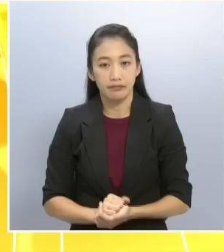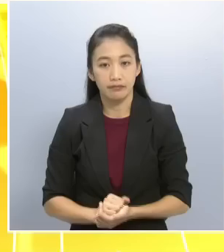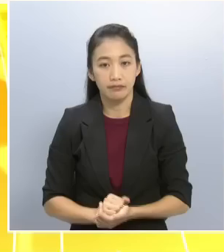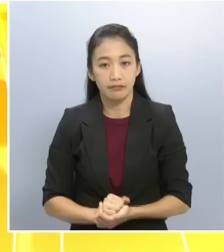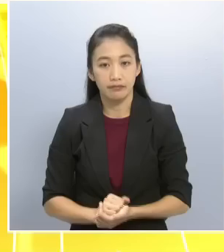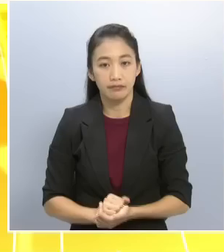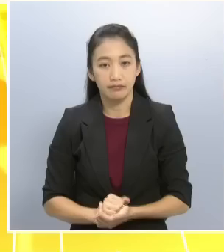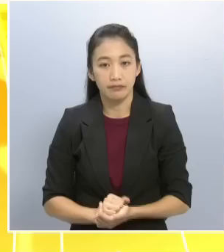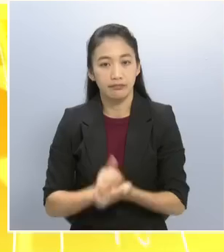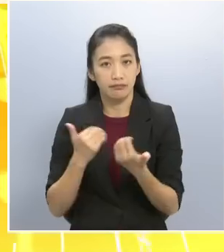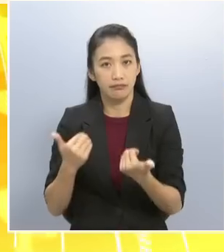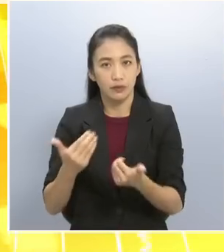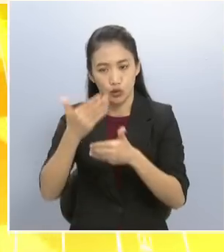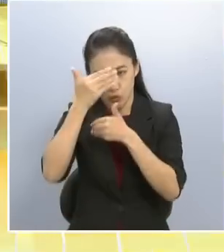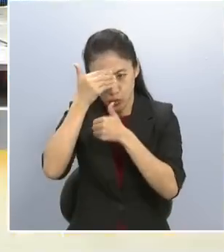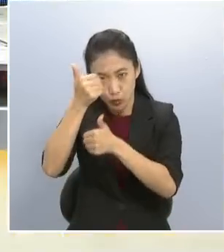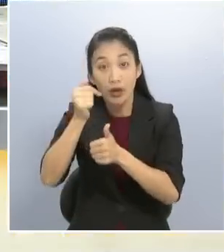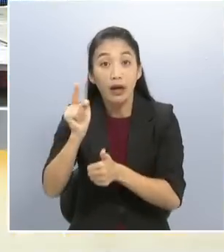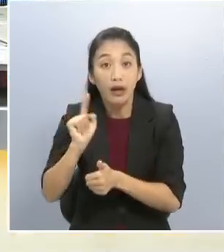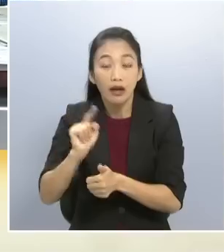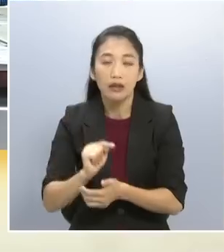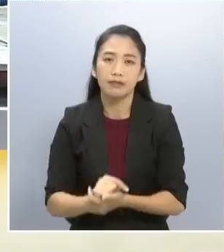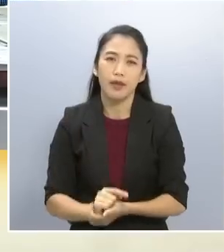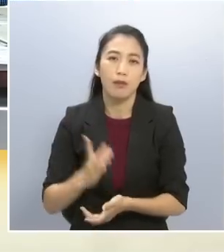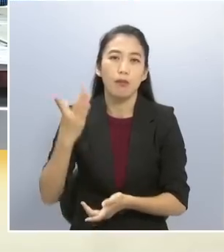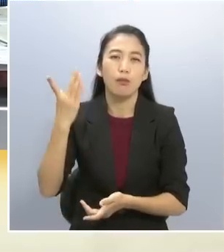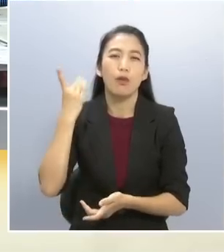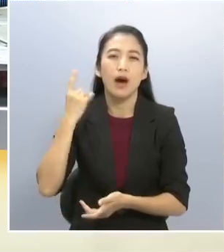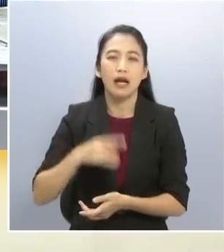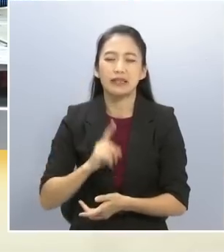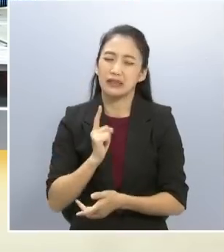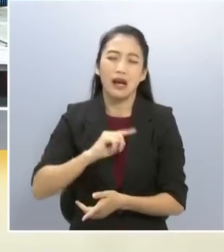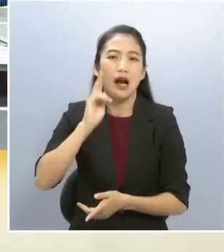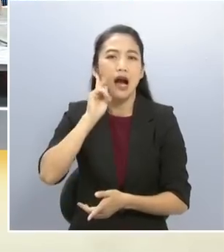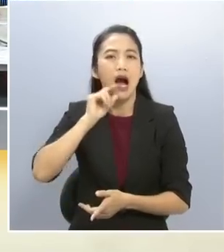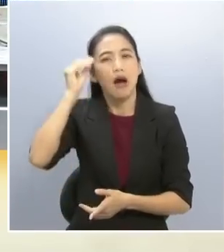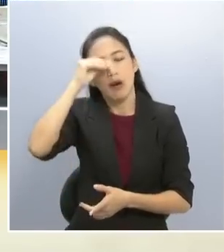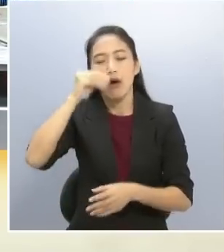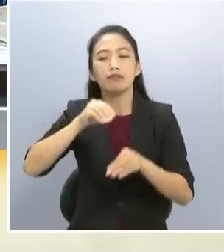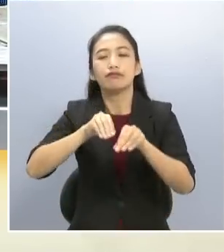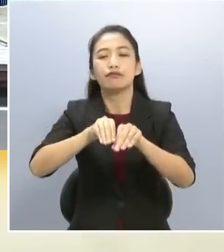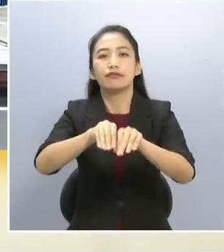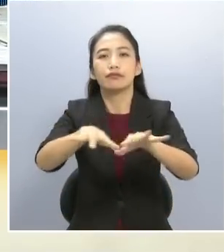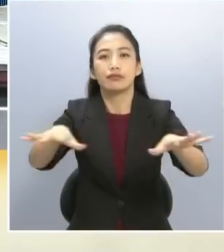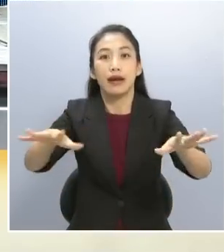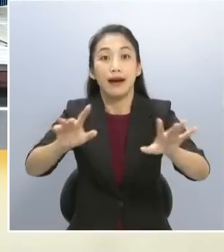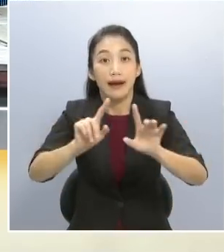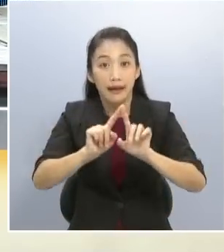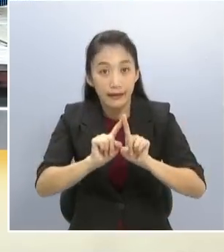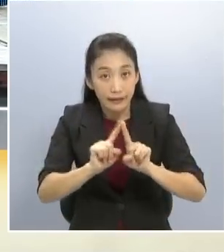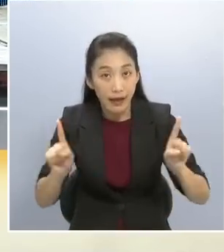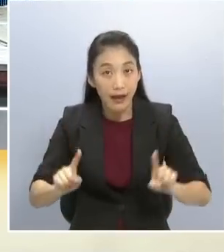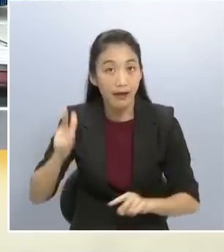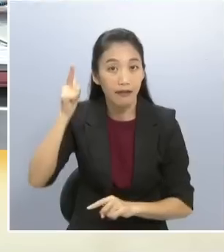แต่ที่มันน่าสนใจเมื่อวานจริงๆมันก็เป็นข่าวล่ามข่าวเรือแต่ทำให้คุณทักษิณซึ่ง